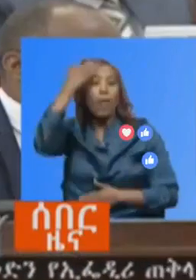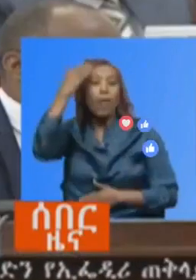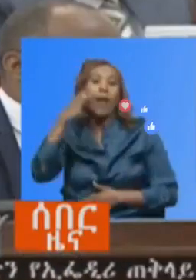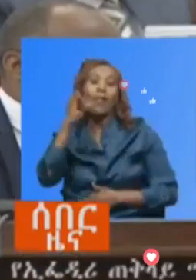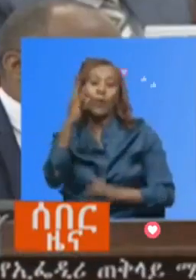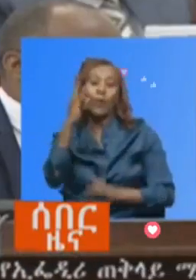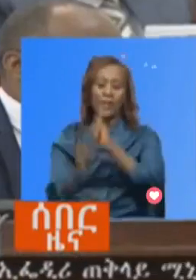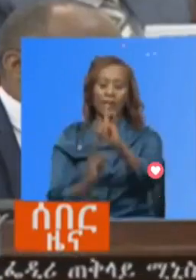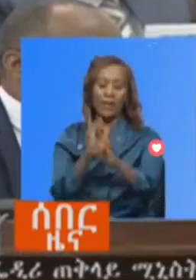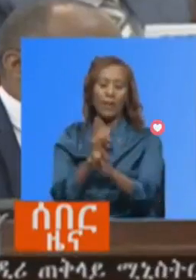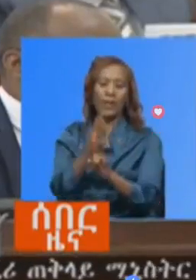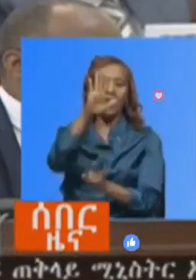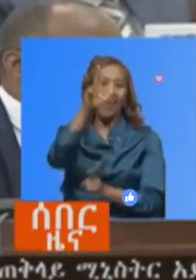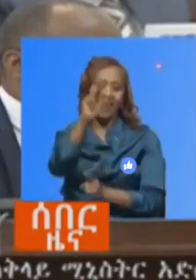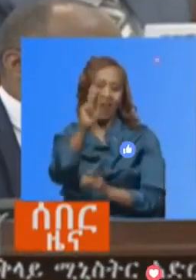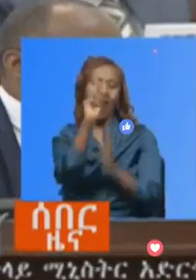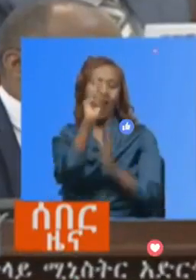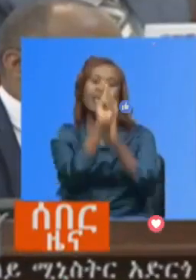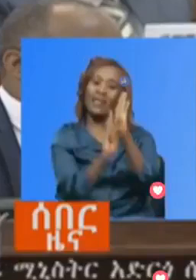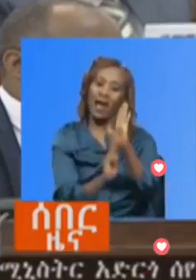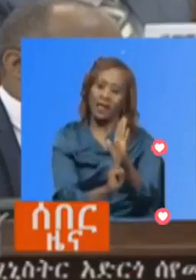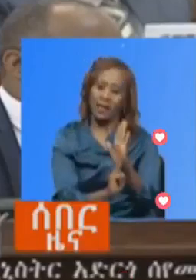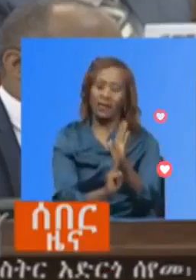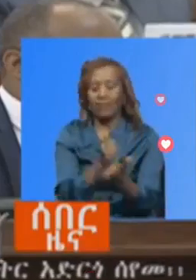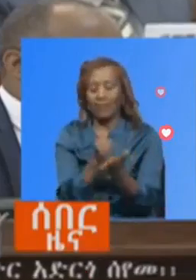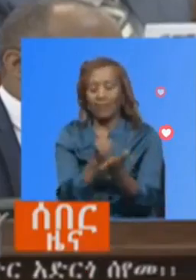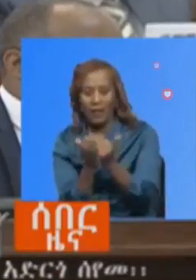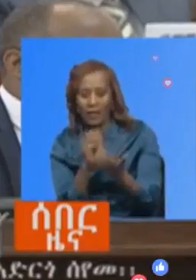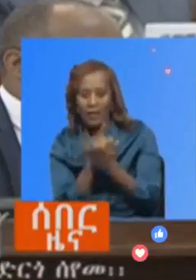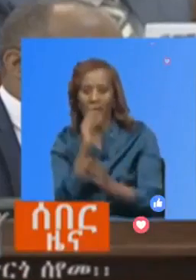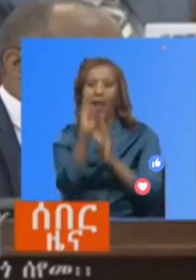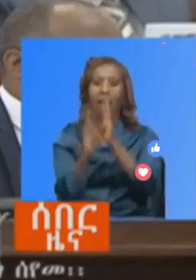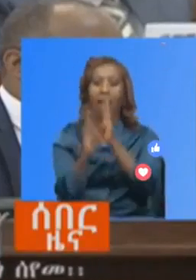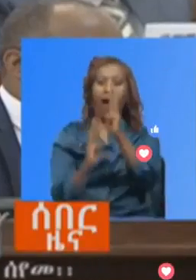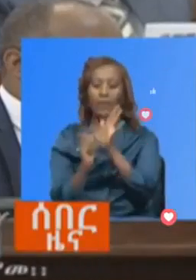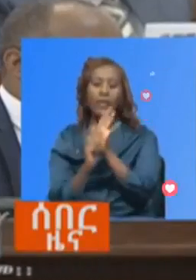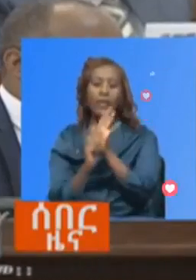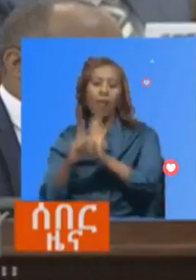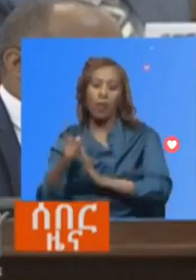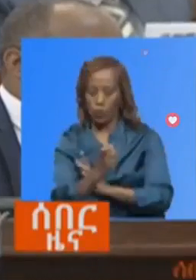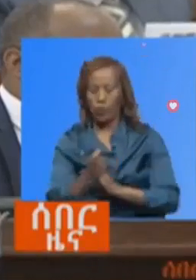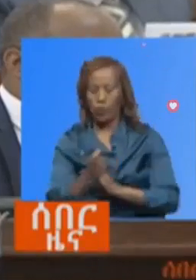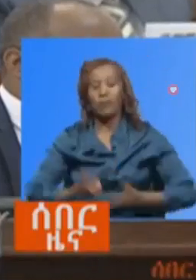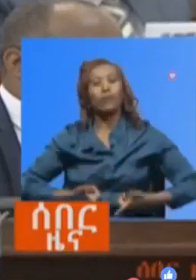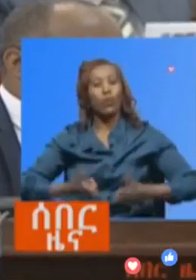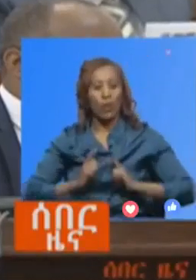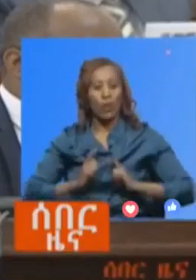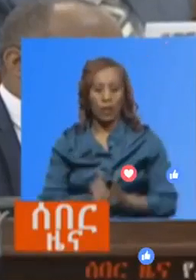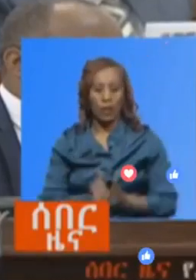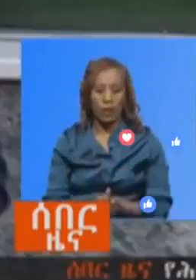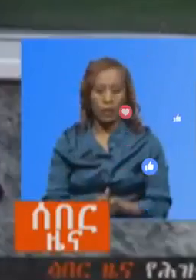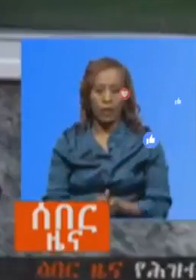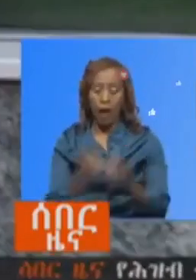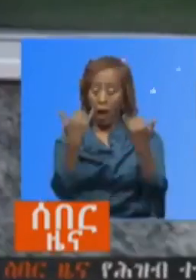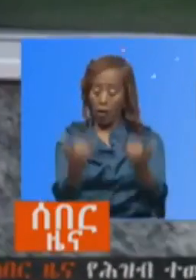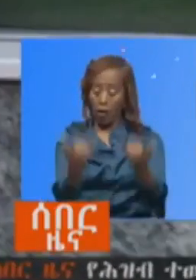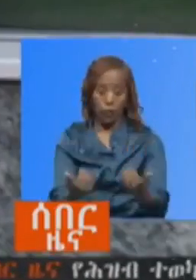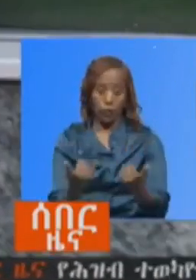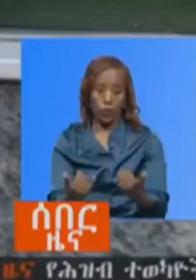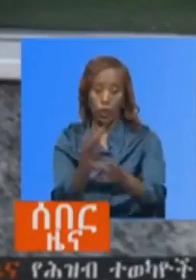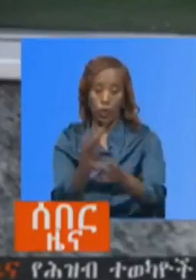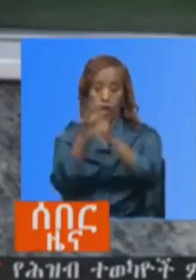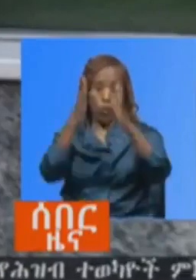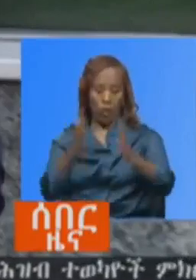ዘመን በገዳ ስርዓታችን ተዳድረን ለዓለም ተምሳሌት ሆነን ኖረናል። አሁንም